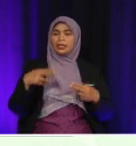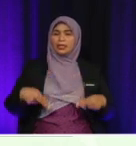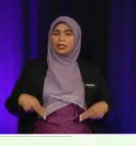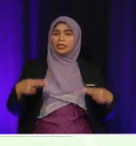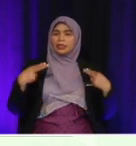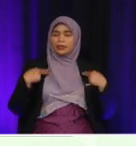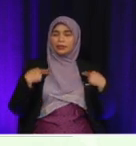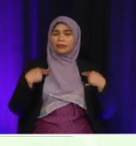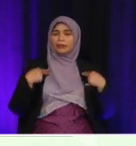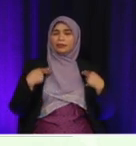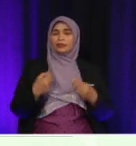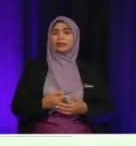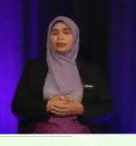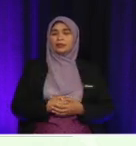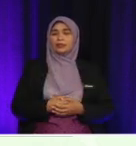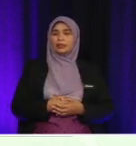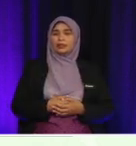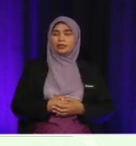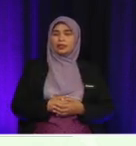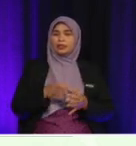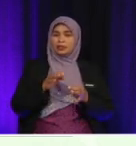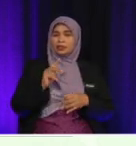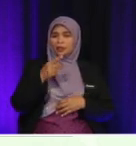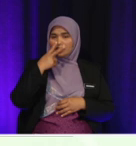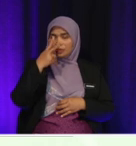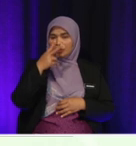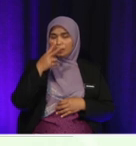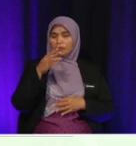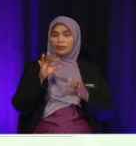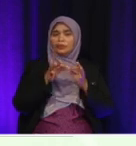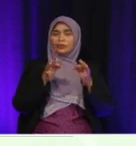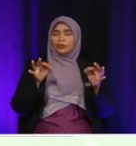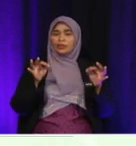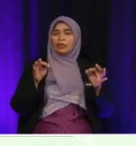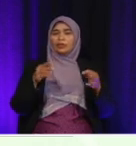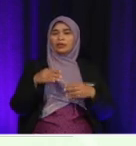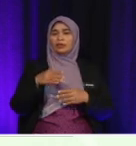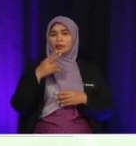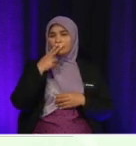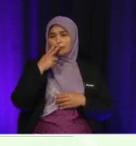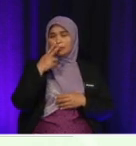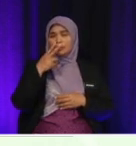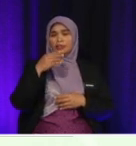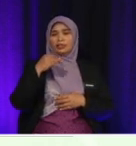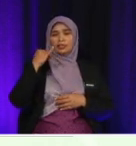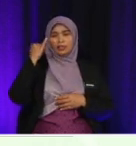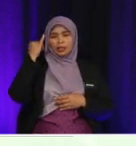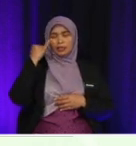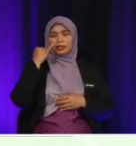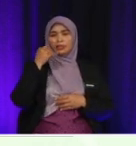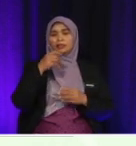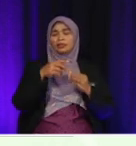satu dan soalan kebat kalau kita lihat di sini huraikan pandangan anda tentang